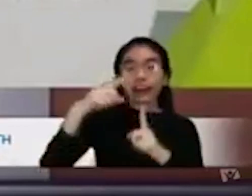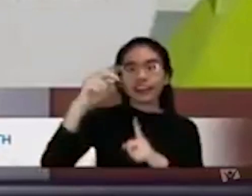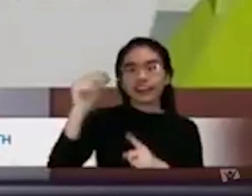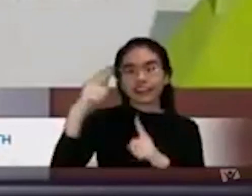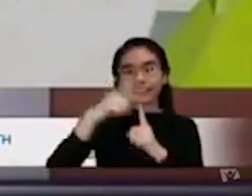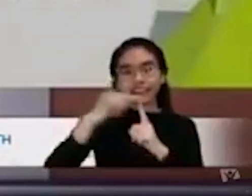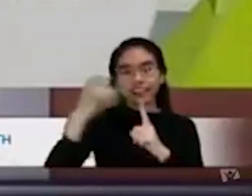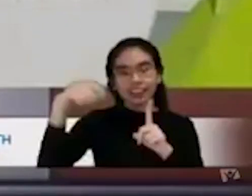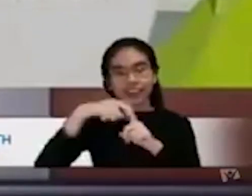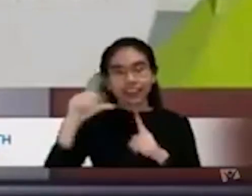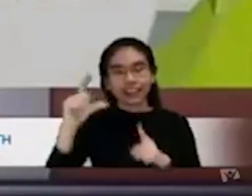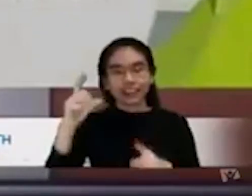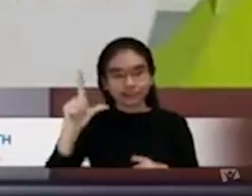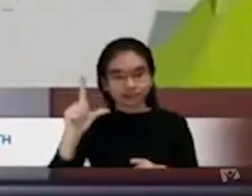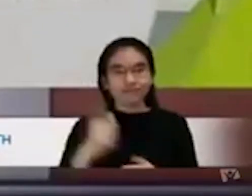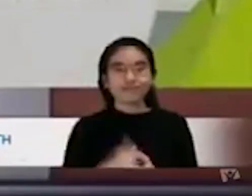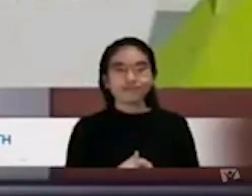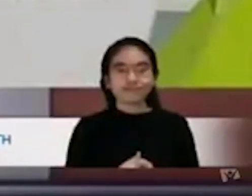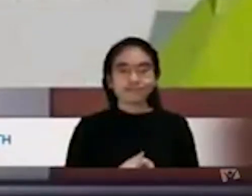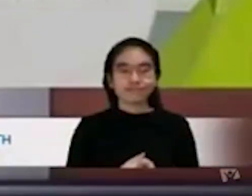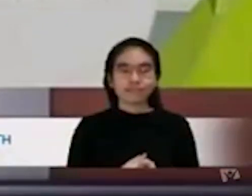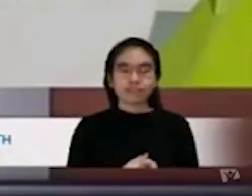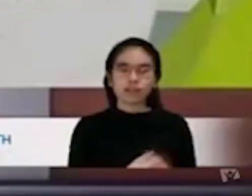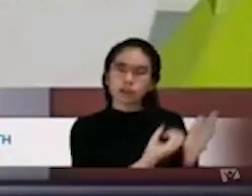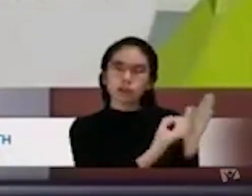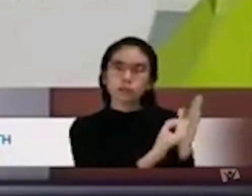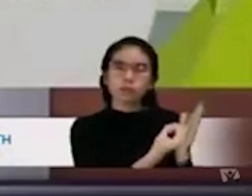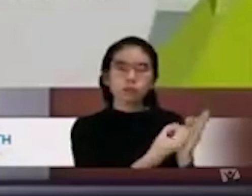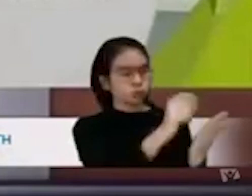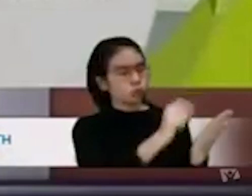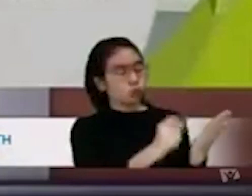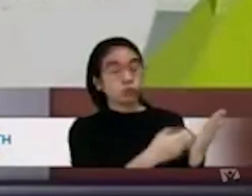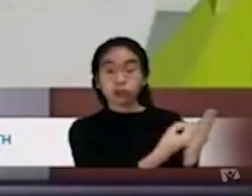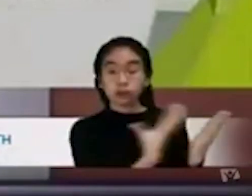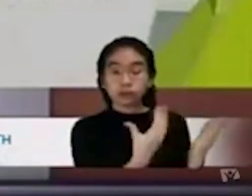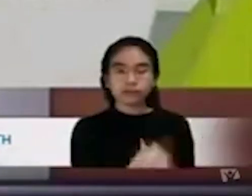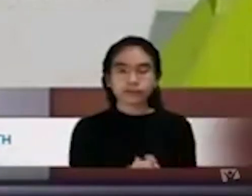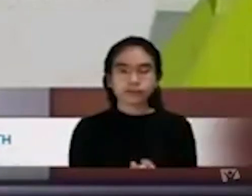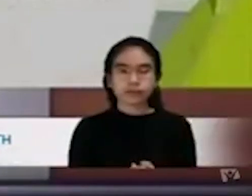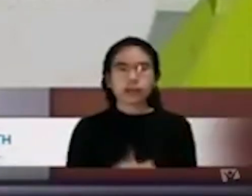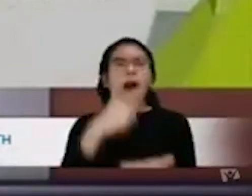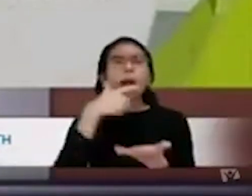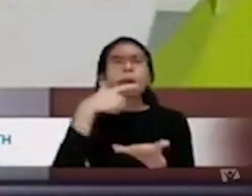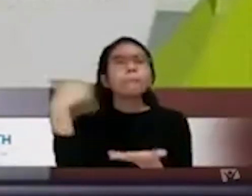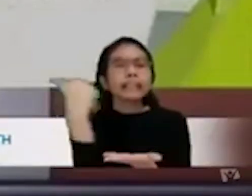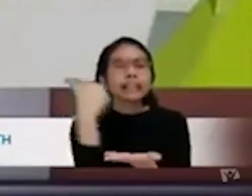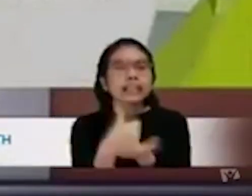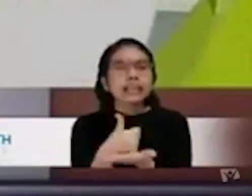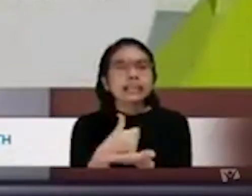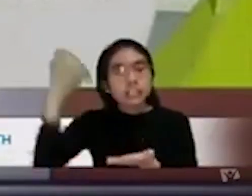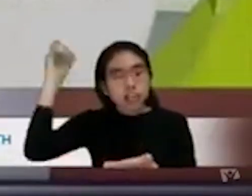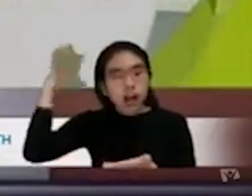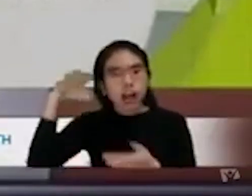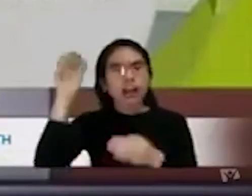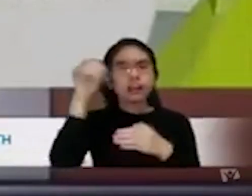pentingnya pencahayaan di dalam rumah. Sehingga membuat suasana begitu indah. Nah, begitulah